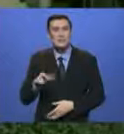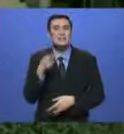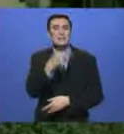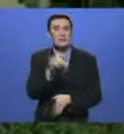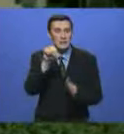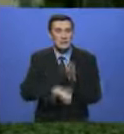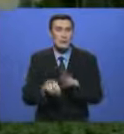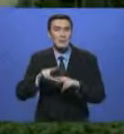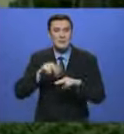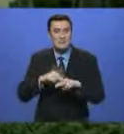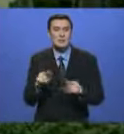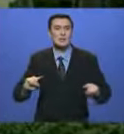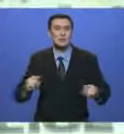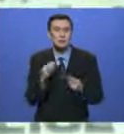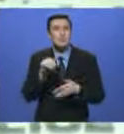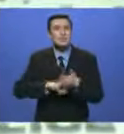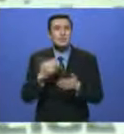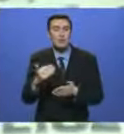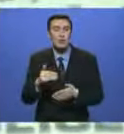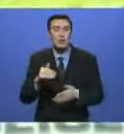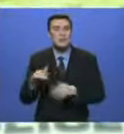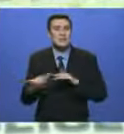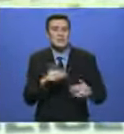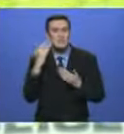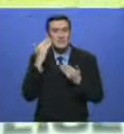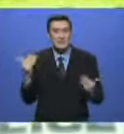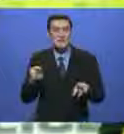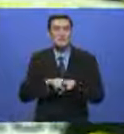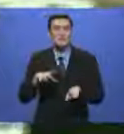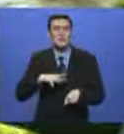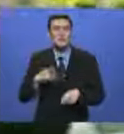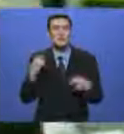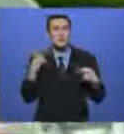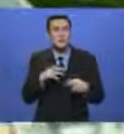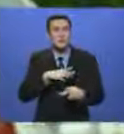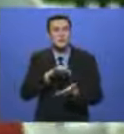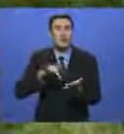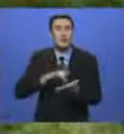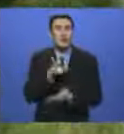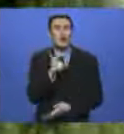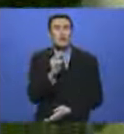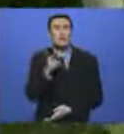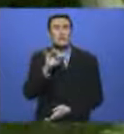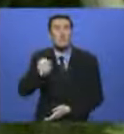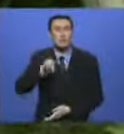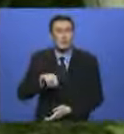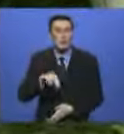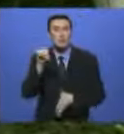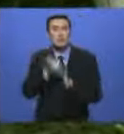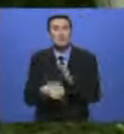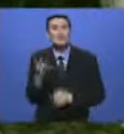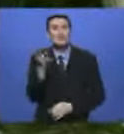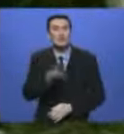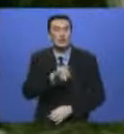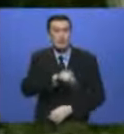полицейского. Преступник уже арестован, однако мотивы его действий неизвестны. Также стрельба прозвучала в городке Рокфорд, штат Иллинойс. Убитые